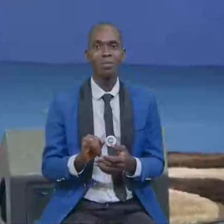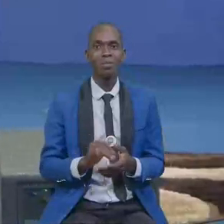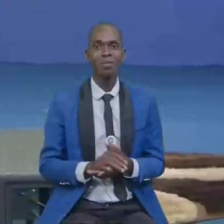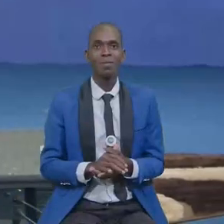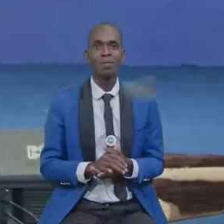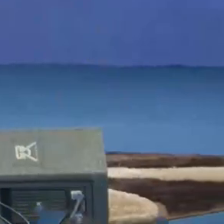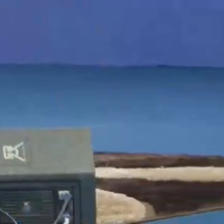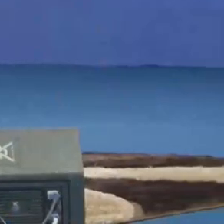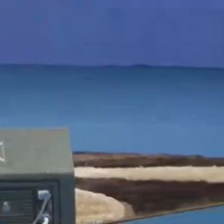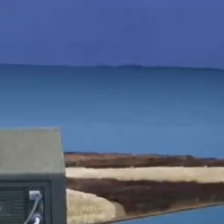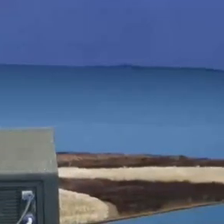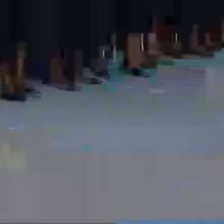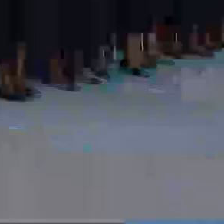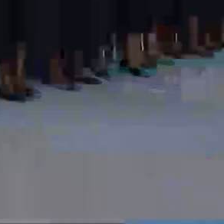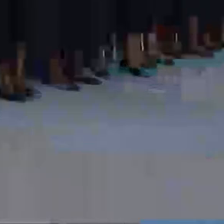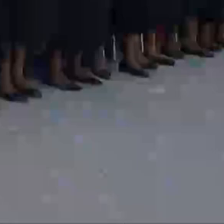Soyez le bienvenu, pasteur.